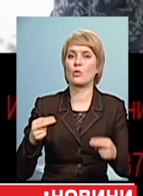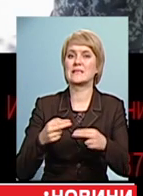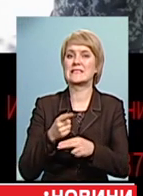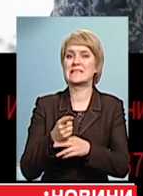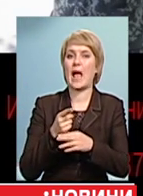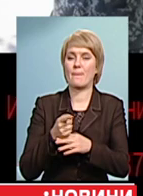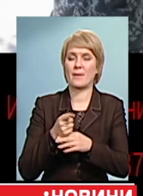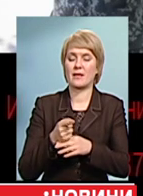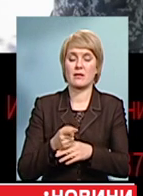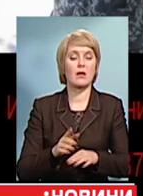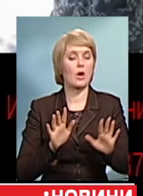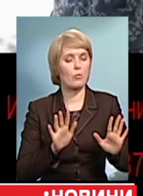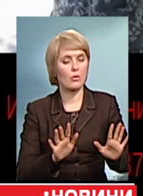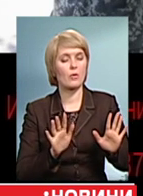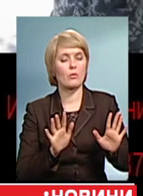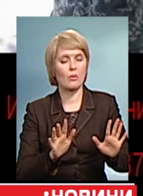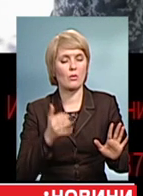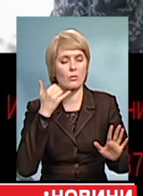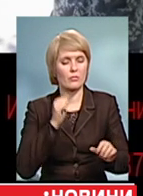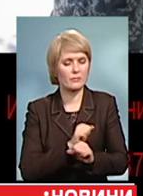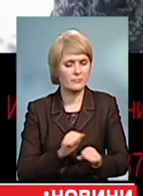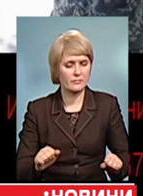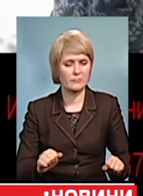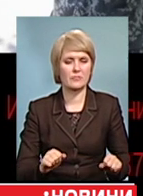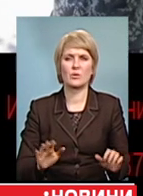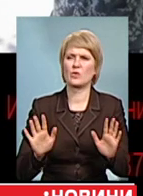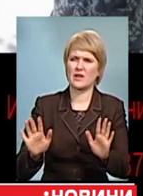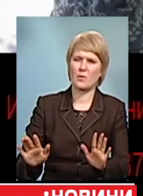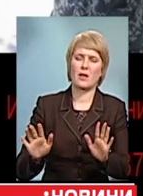Вот понял, не по телефону, давай. Ну, нормально, чувак.